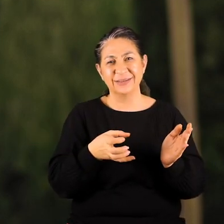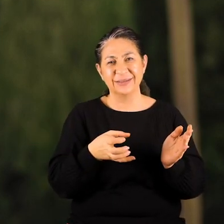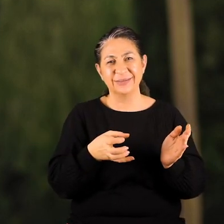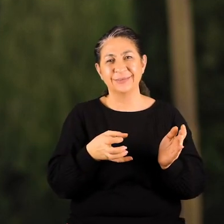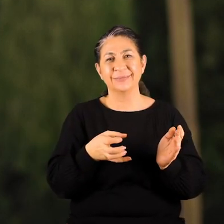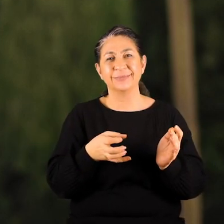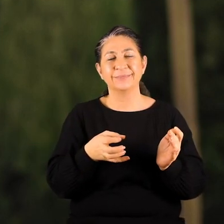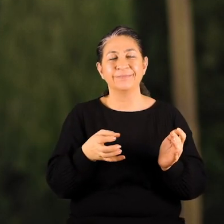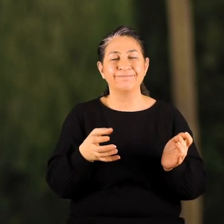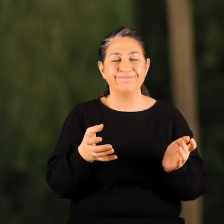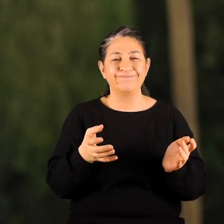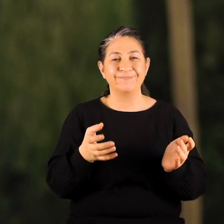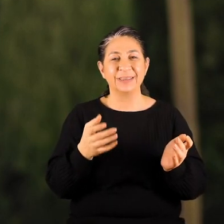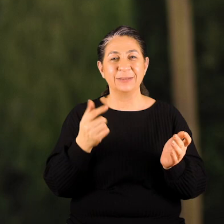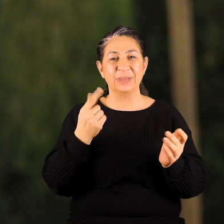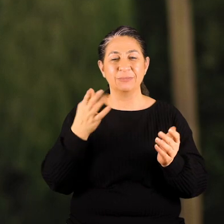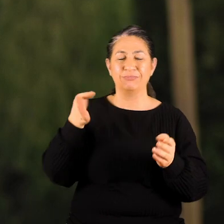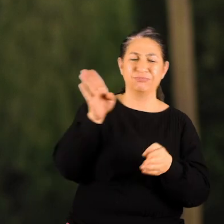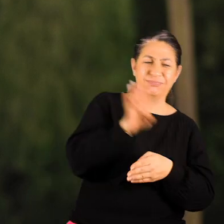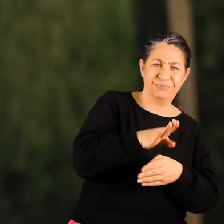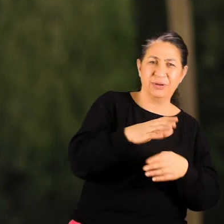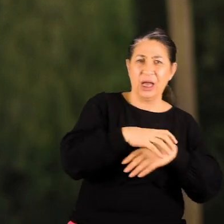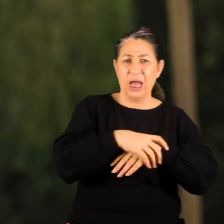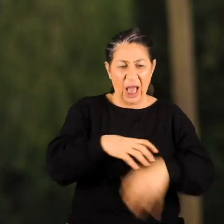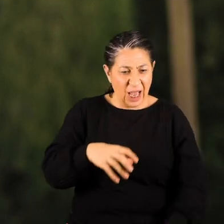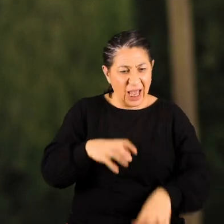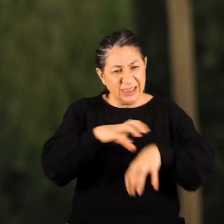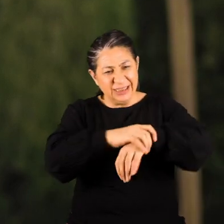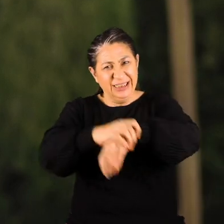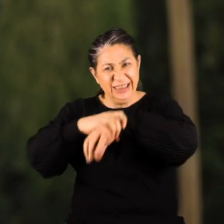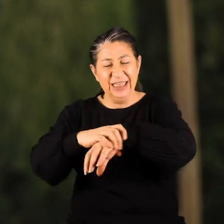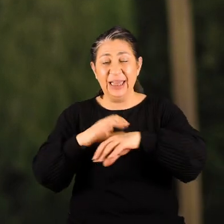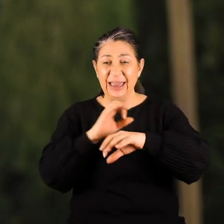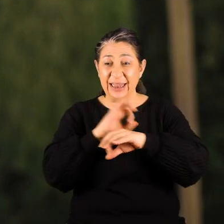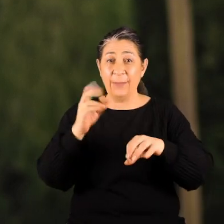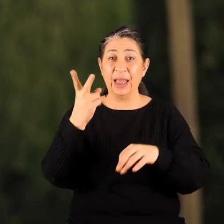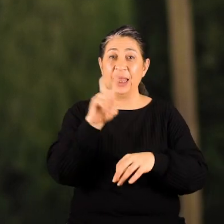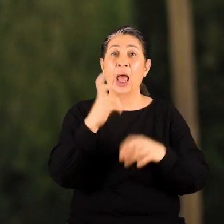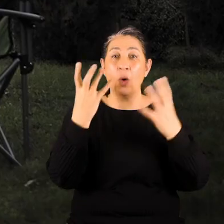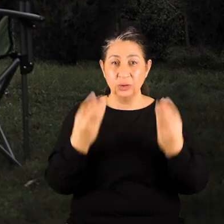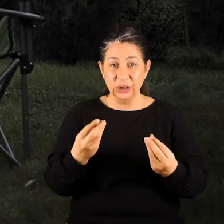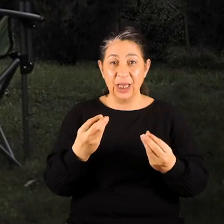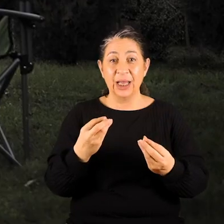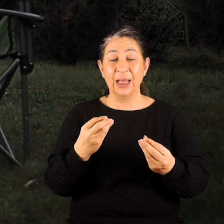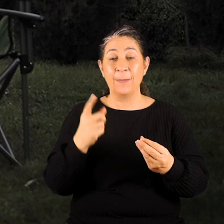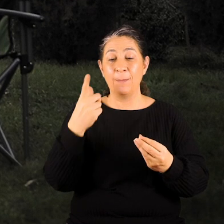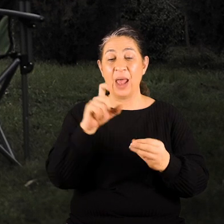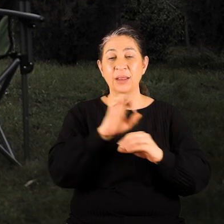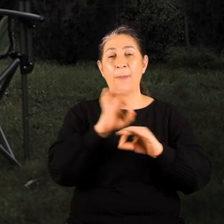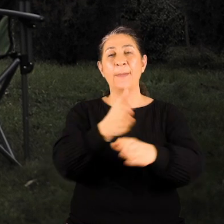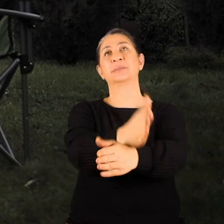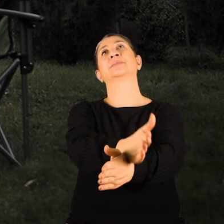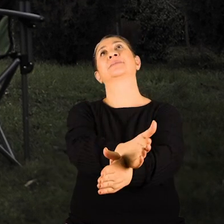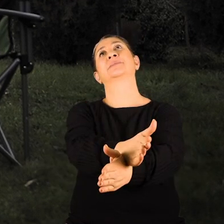ısırdı. Biraz da yere düşürdü, sürükledi ve tam işte 2 ay olacak şimdi. Bir ay tamamen